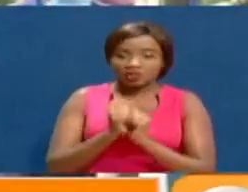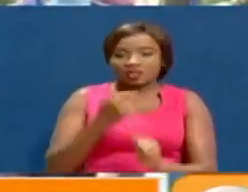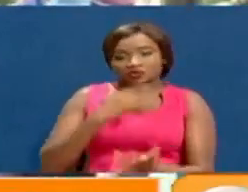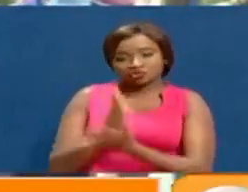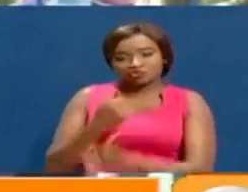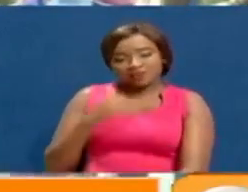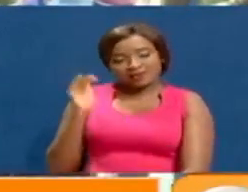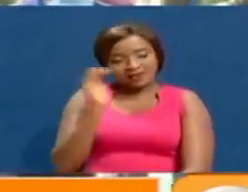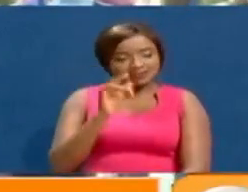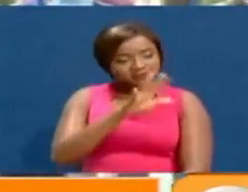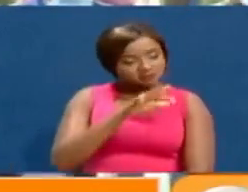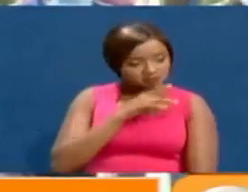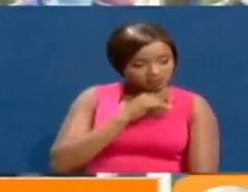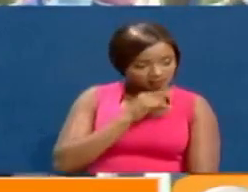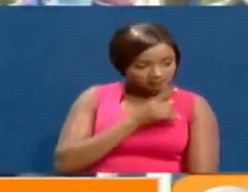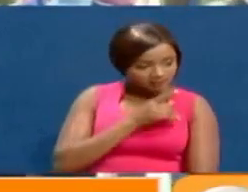Natembea.